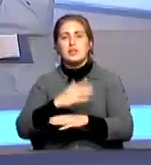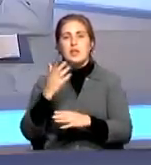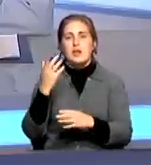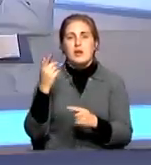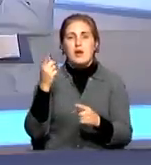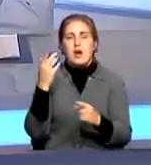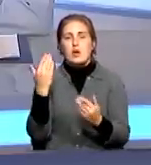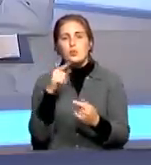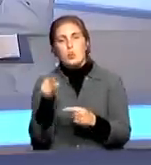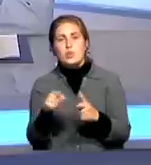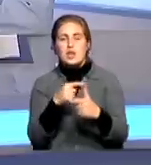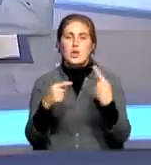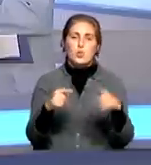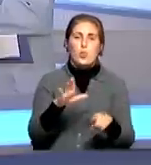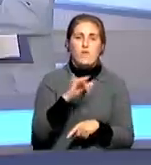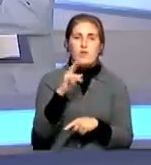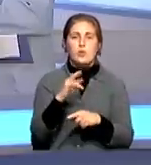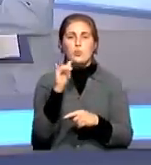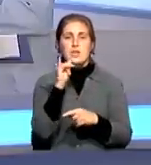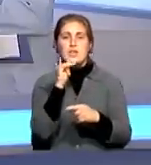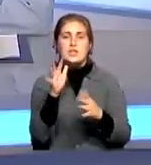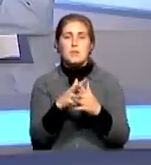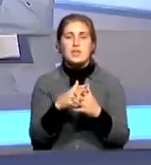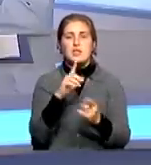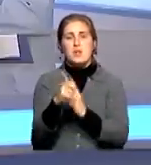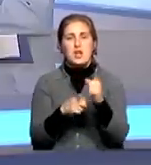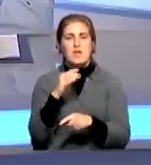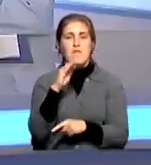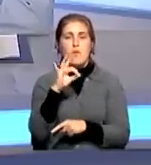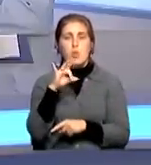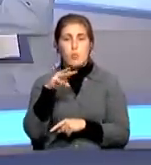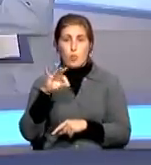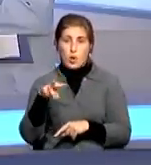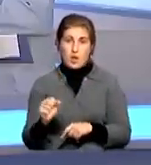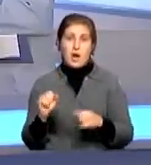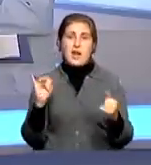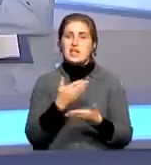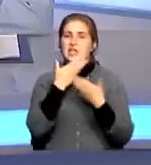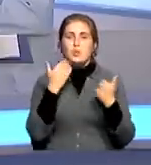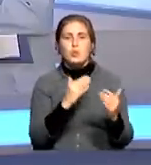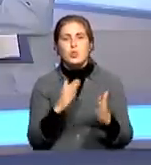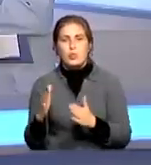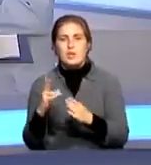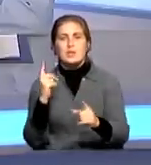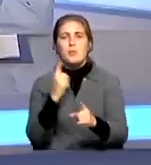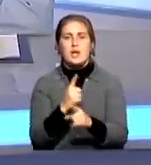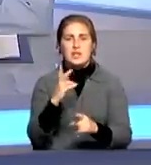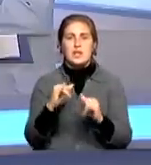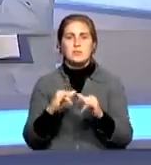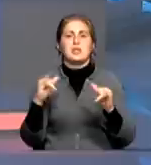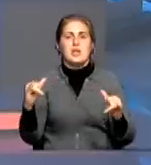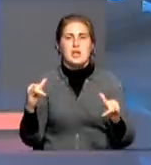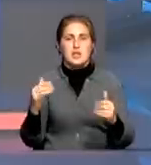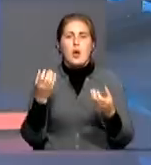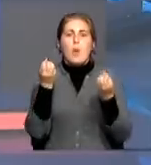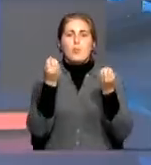вид курительных смесей, изменяется формула, ну и, соответственно, уже нет регулирования, запрета на распространение такого рода